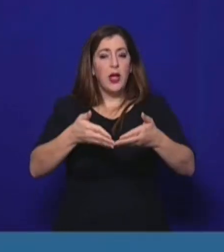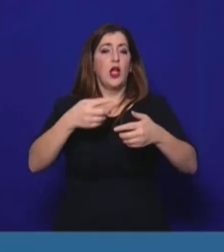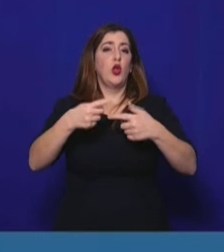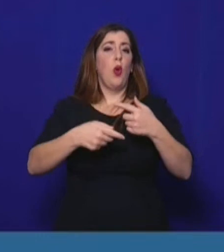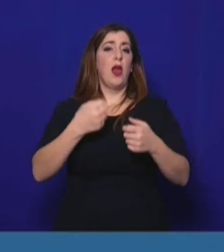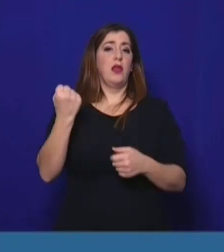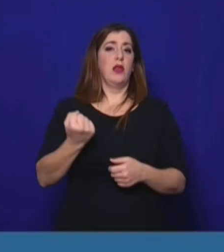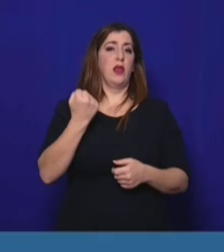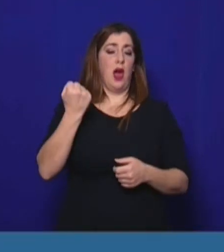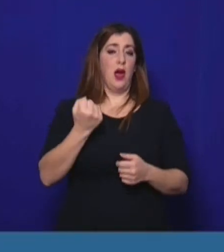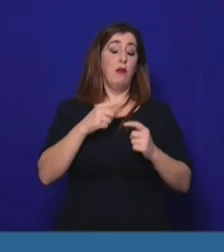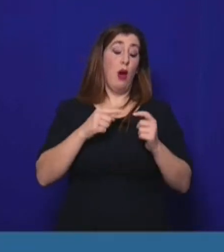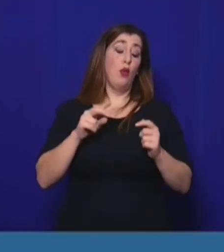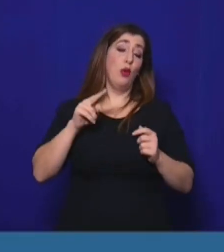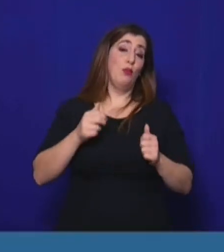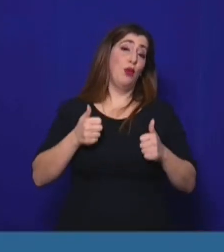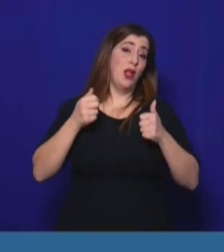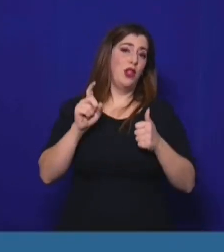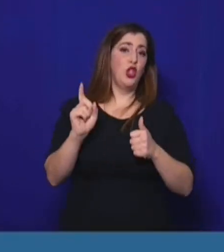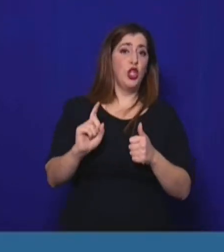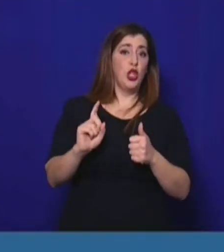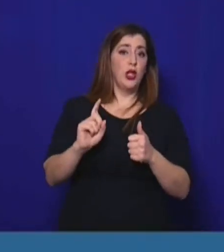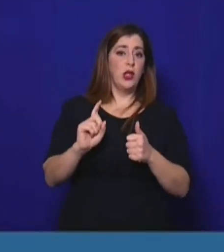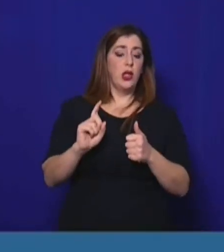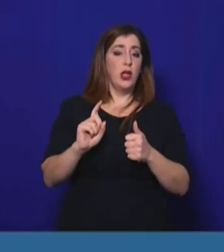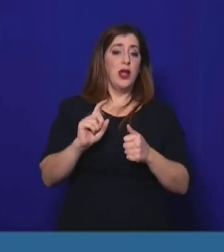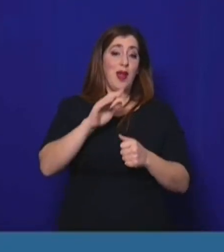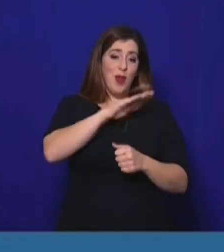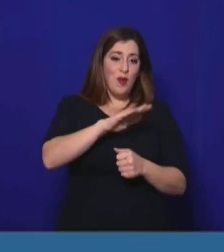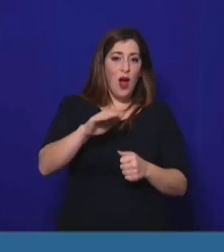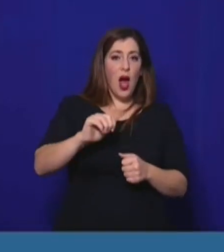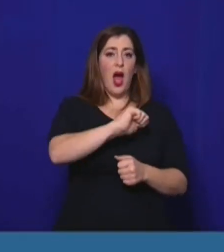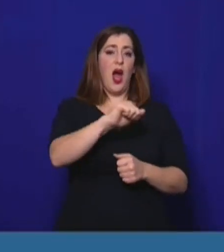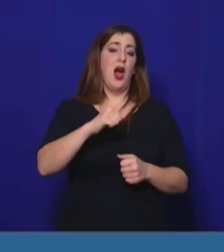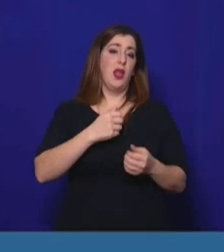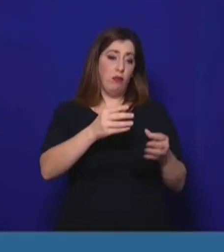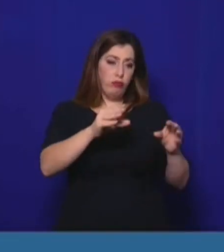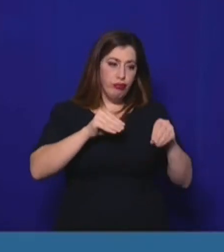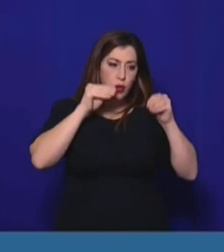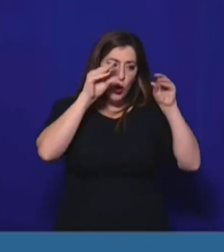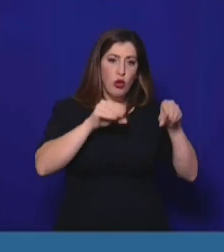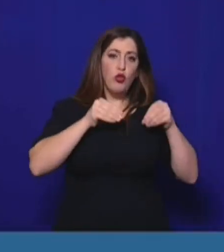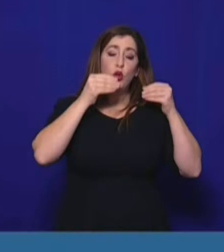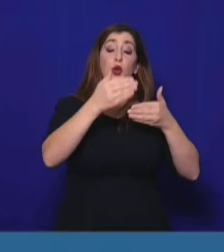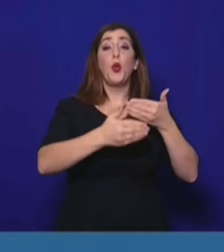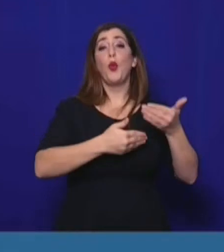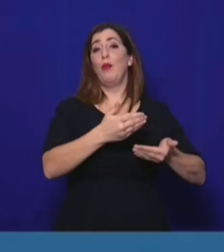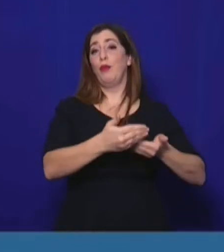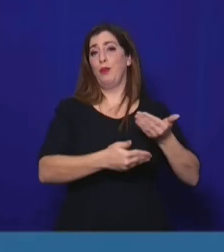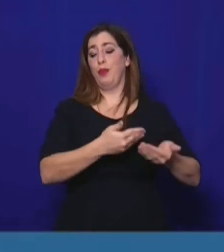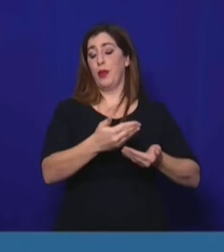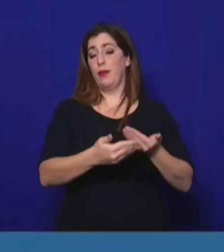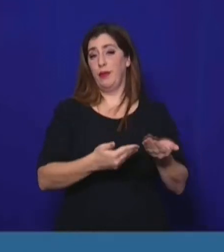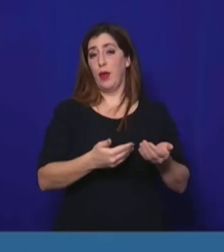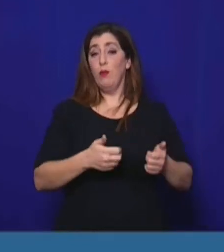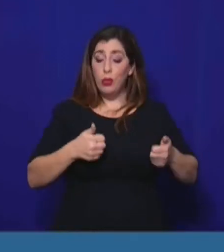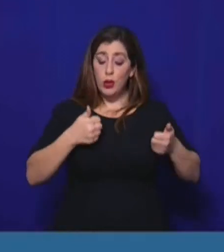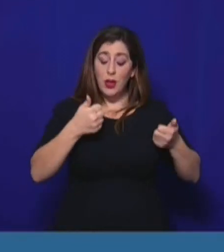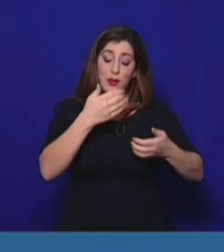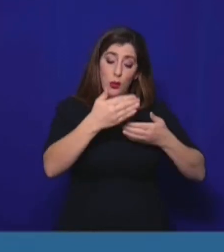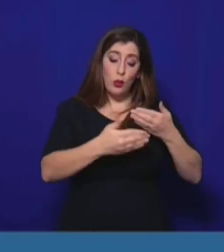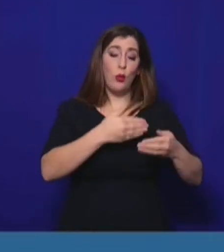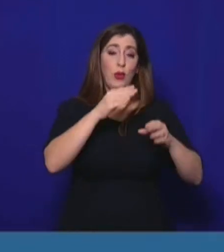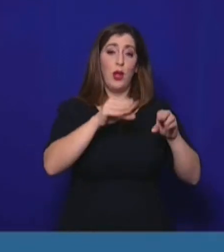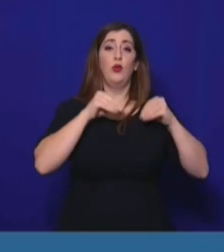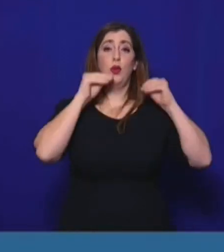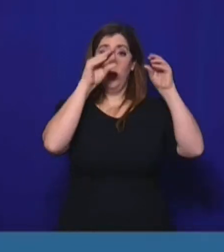t-tfal tagħna hija importanti ħafna għaliex nafu kemm huwa importanti li t-tfal tagħna jibqgħu jsegwu l-edukazzjoni tagħhom li hemm